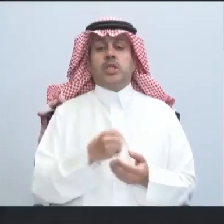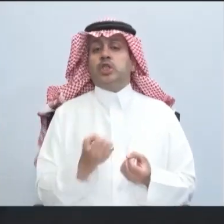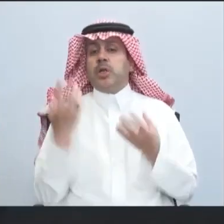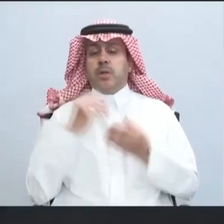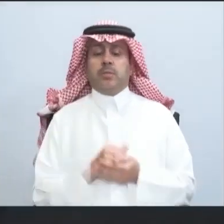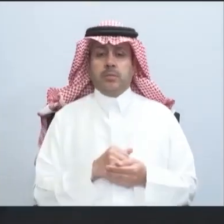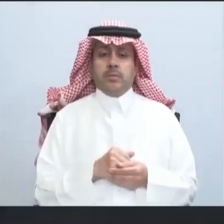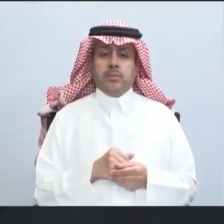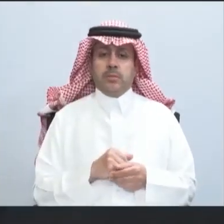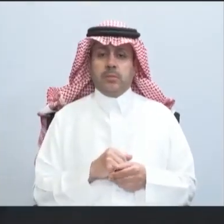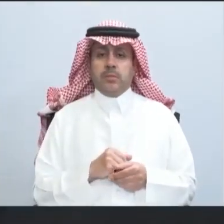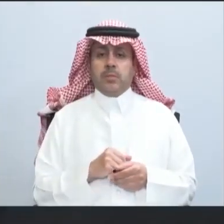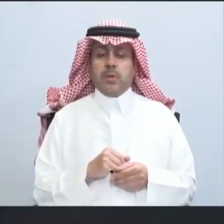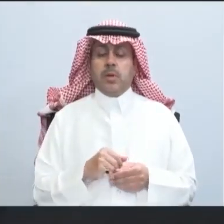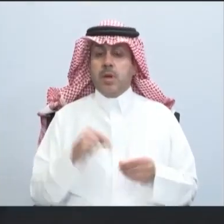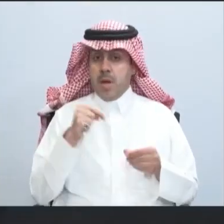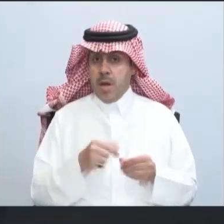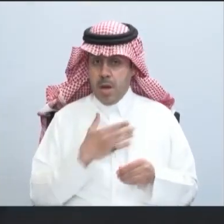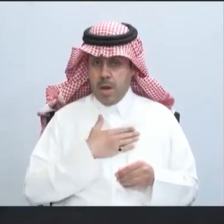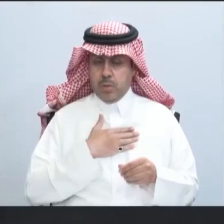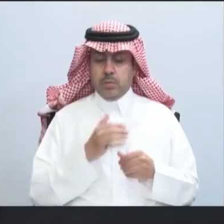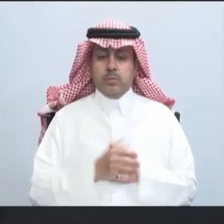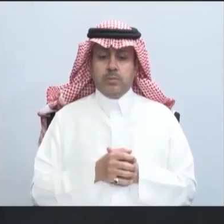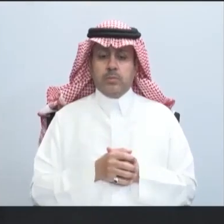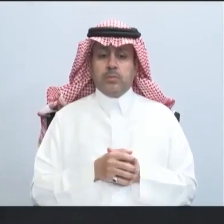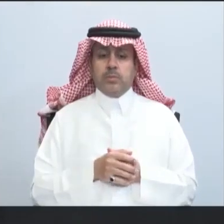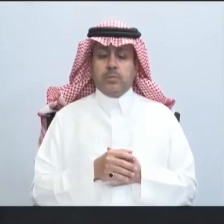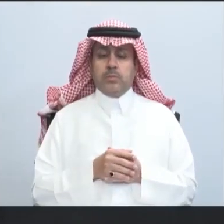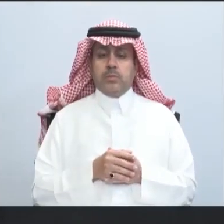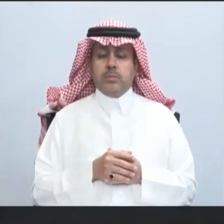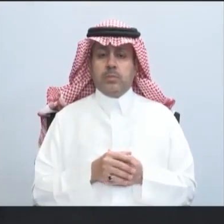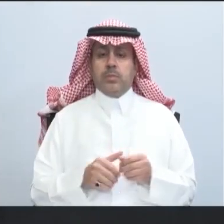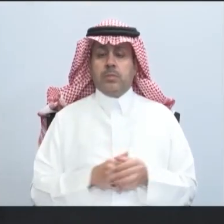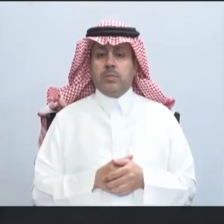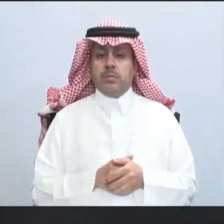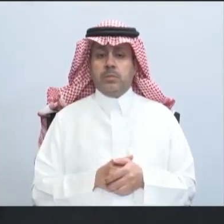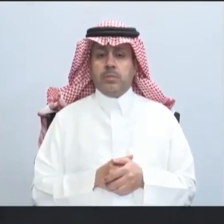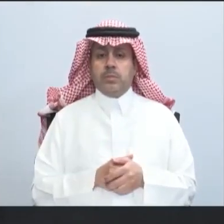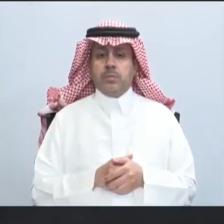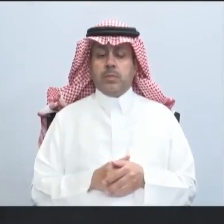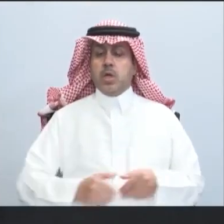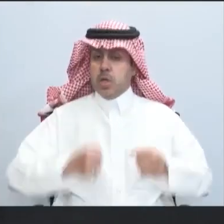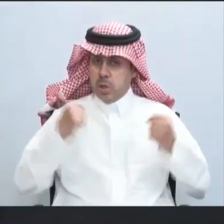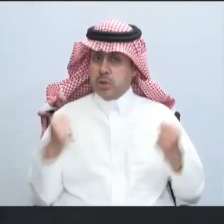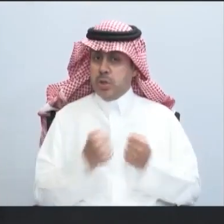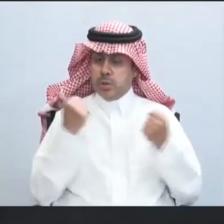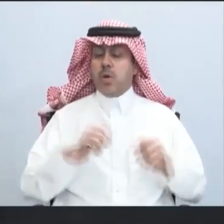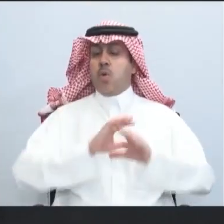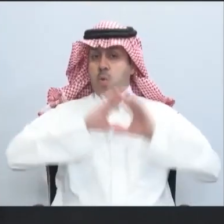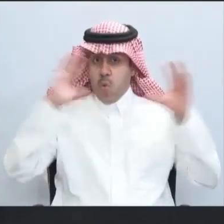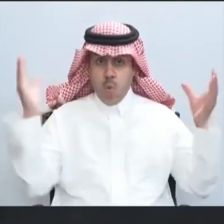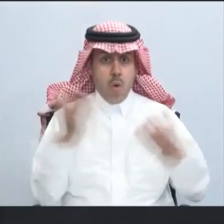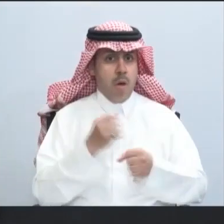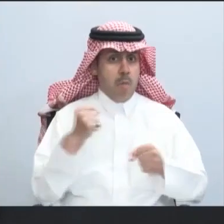الجنه نحن ايها المباركون ابنائي الطلاب وبنات الطالبات نسعى ان تكون كل اعمالنا